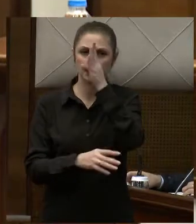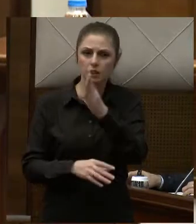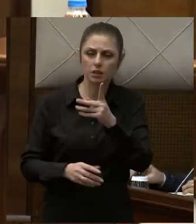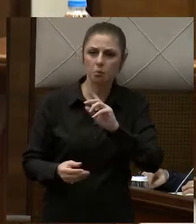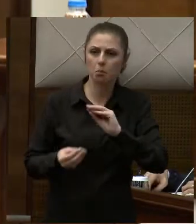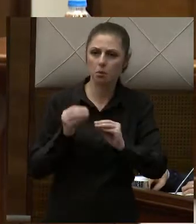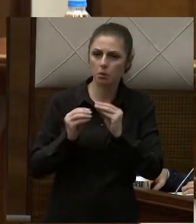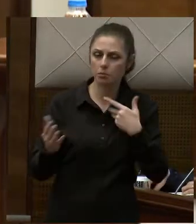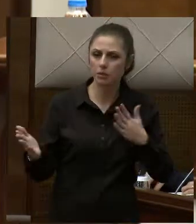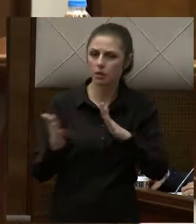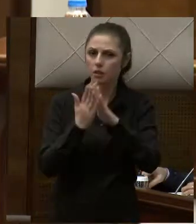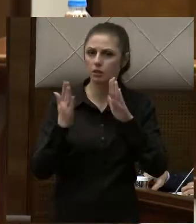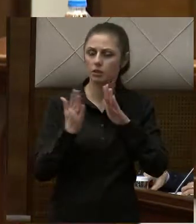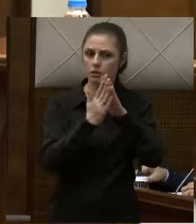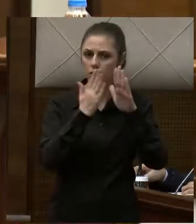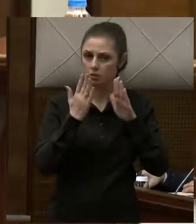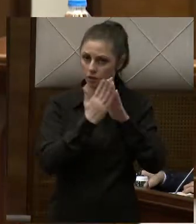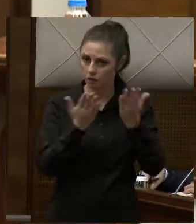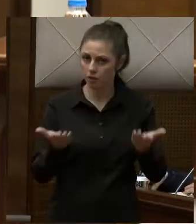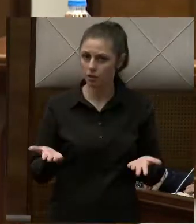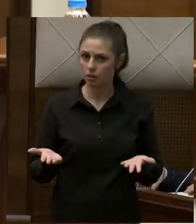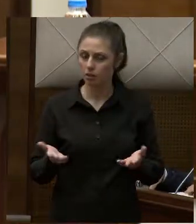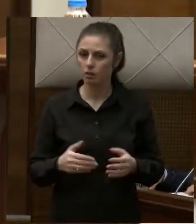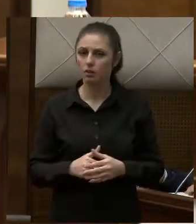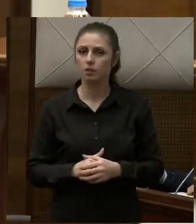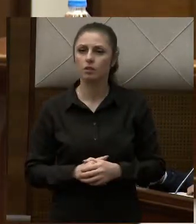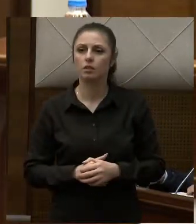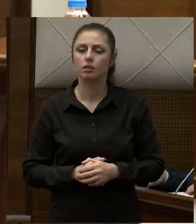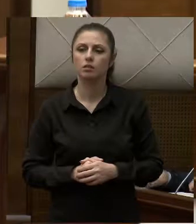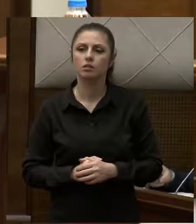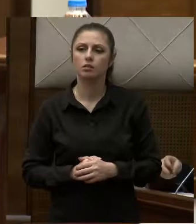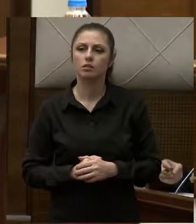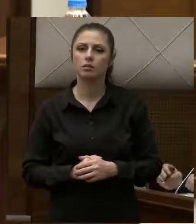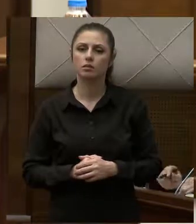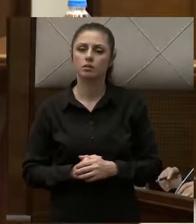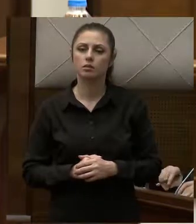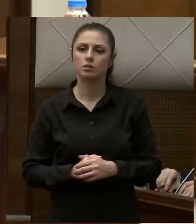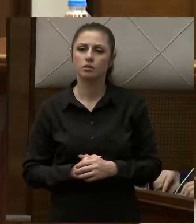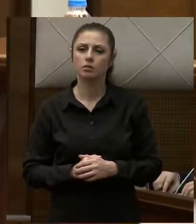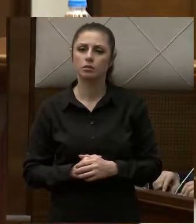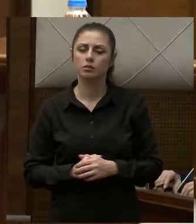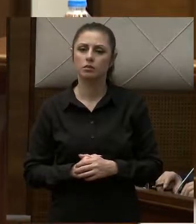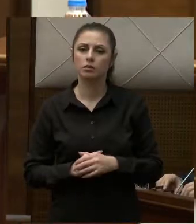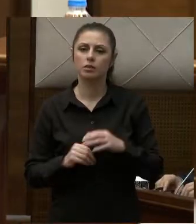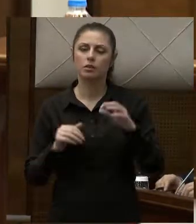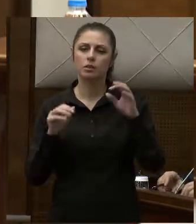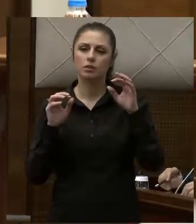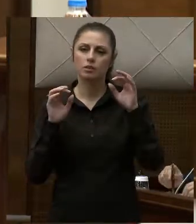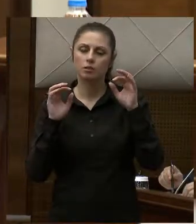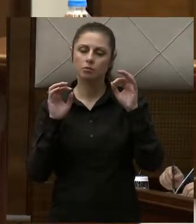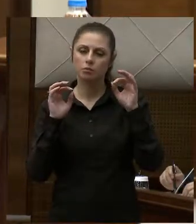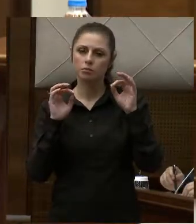karşıya. İşte burnumuzun dibinde. İran'da oyunlar oynanıyor. Umarım ve buradan da